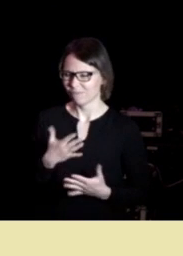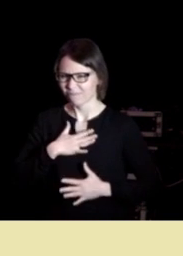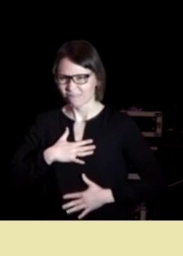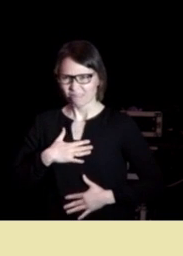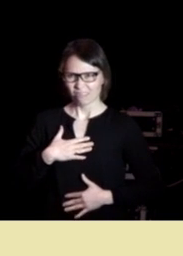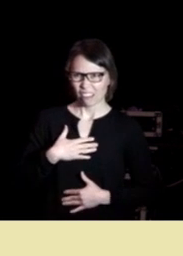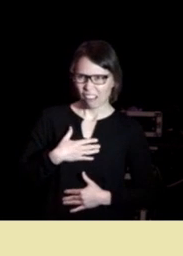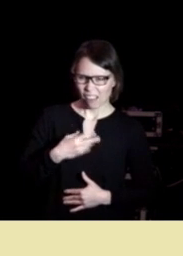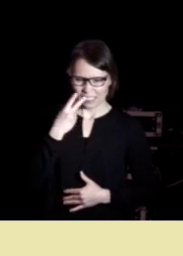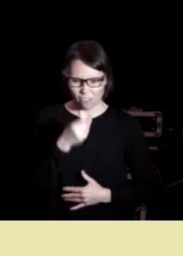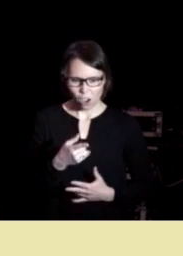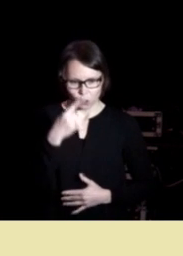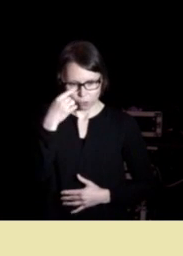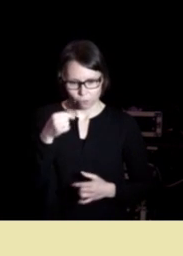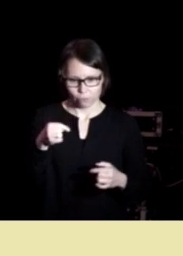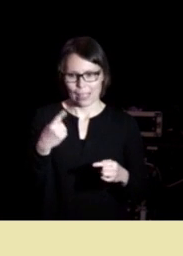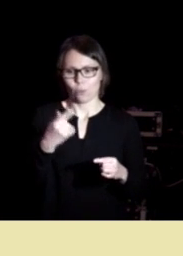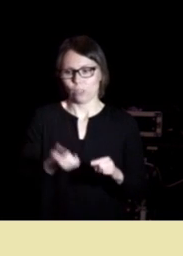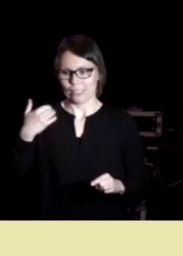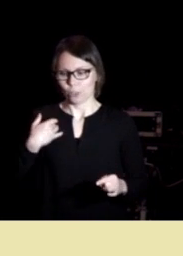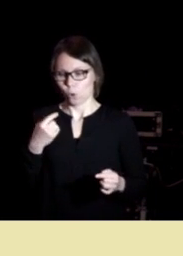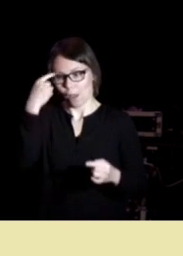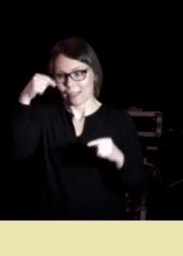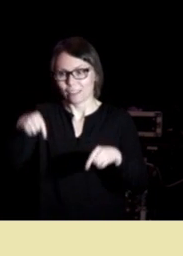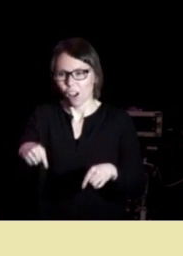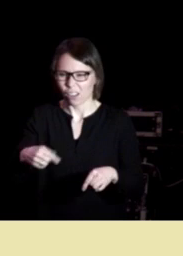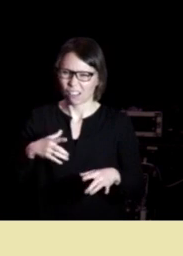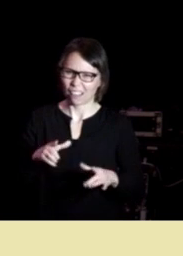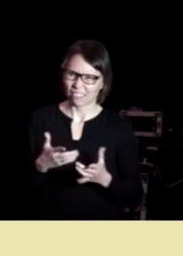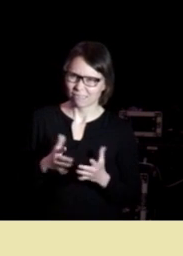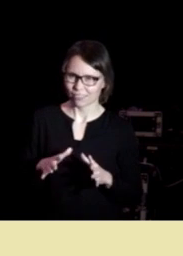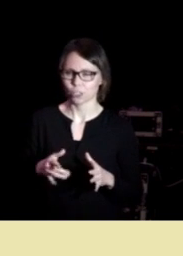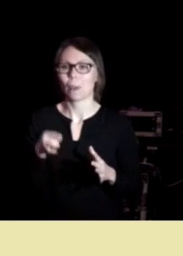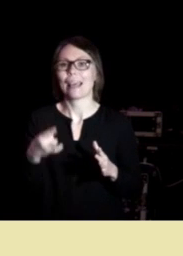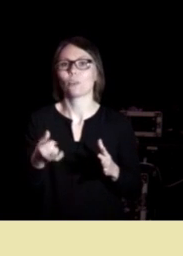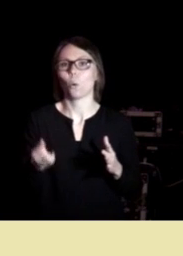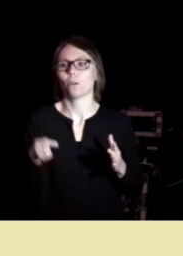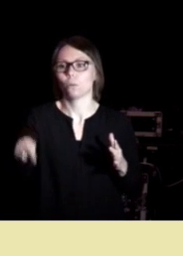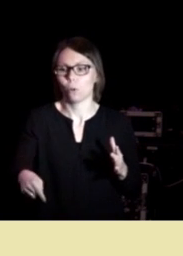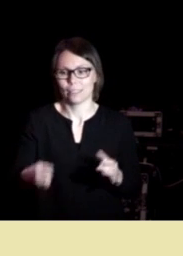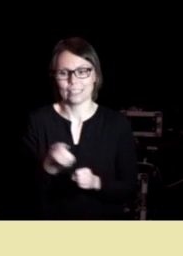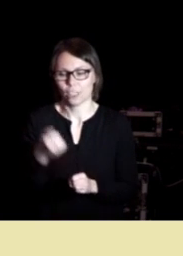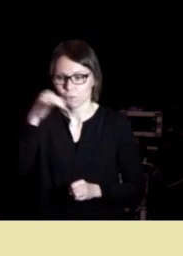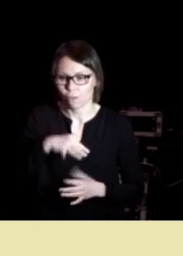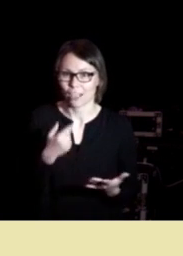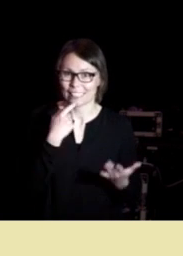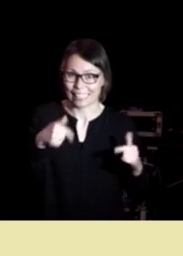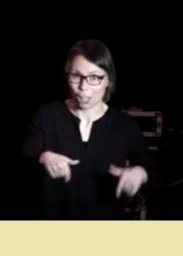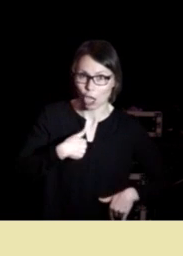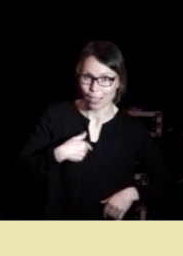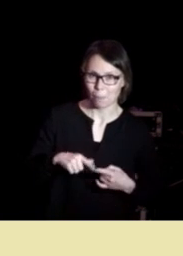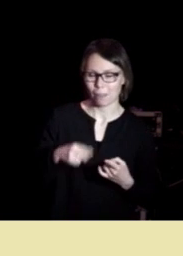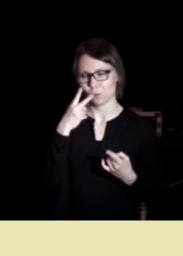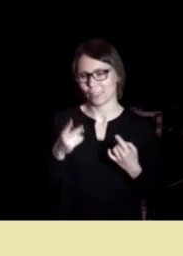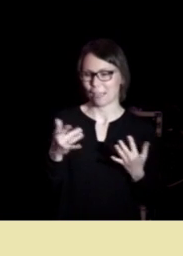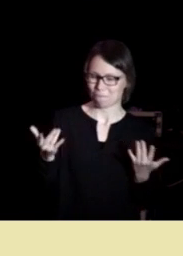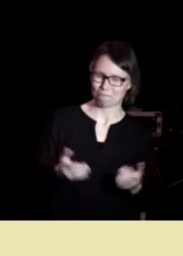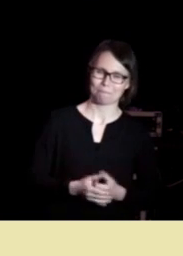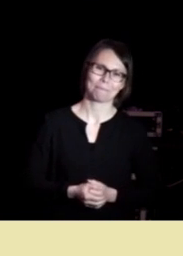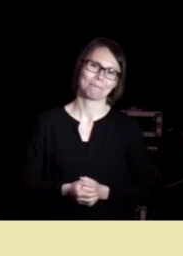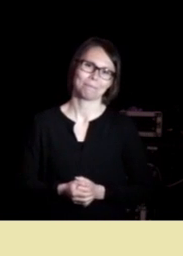ser hva vi trodde vi kunne for et år siden, og hva vi kan i dag. Så om et år så er jeg antagelig flau for det jeg sier i dag, da, men vi får nå